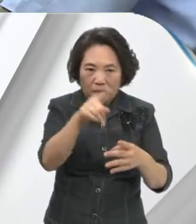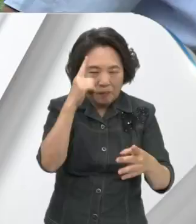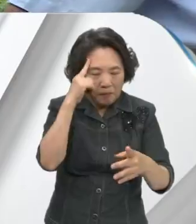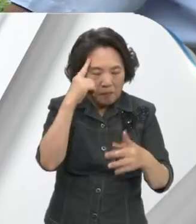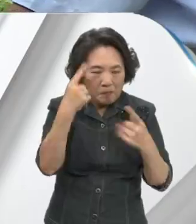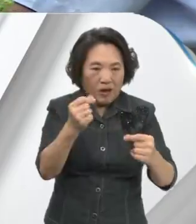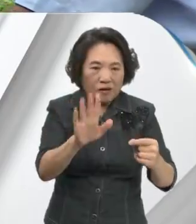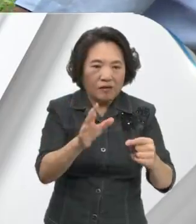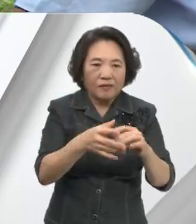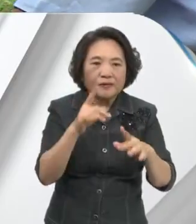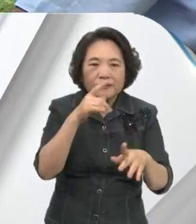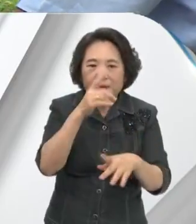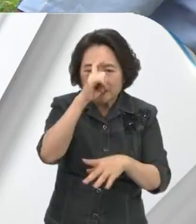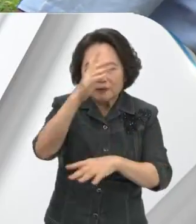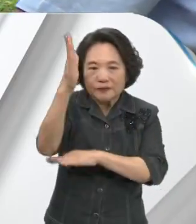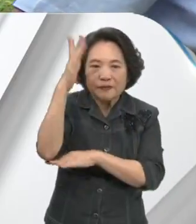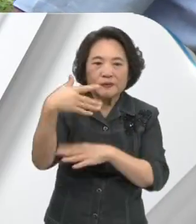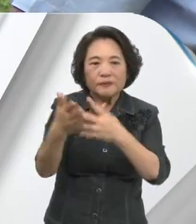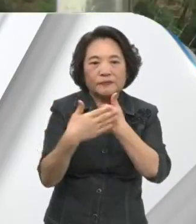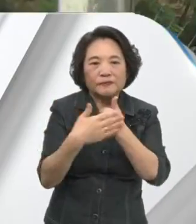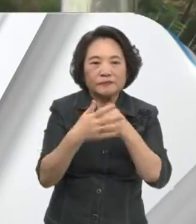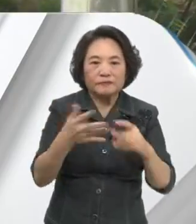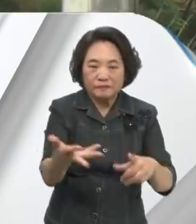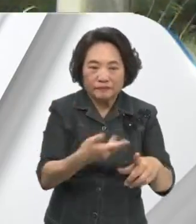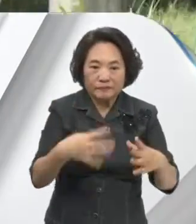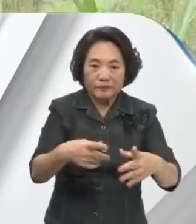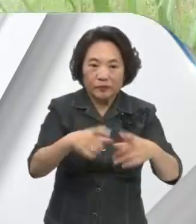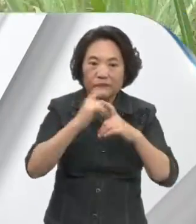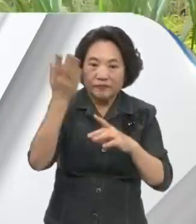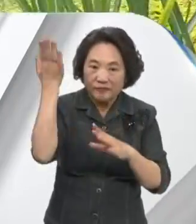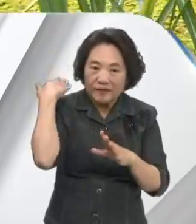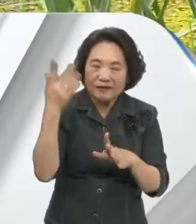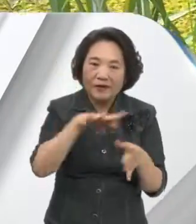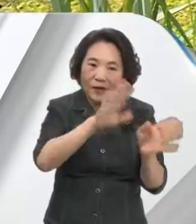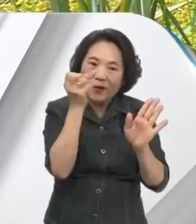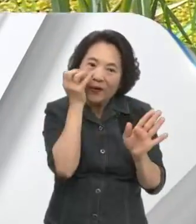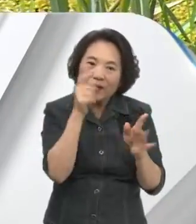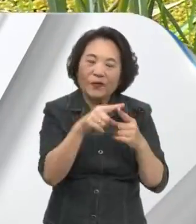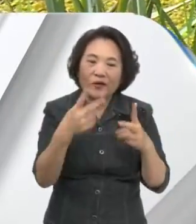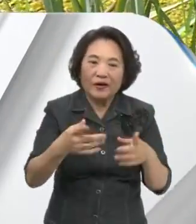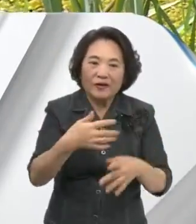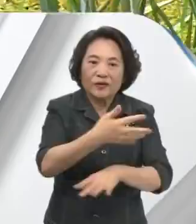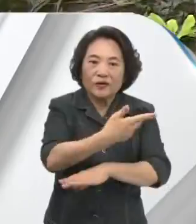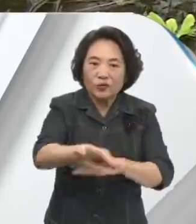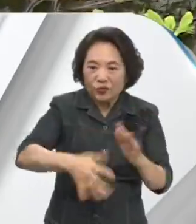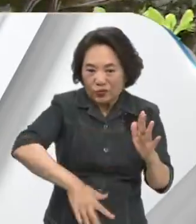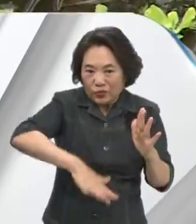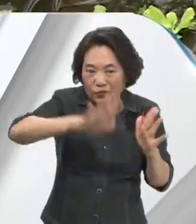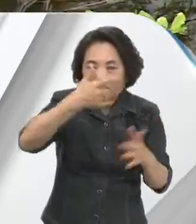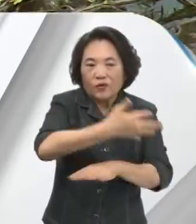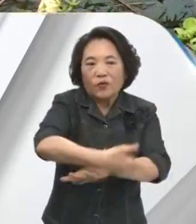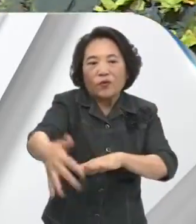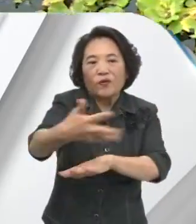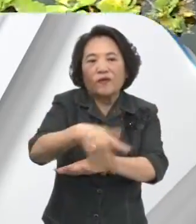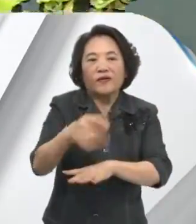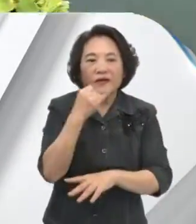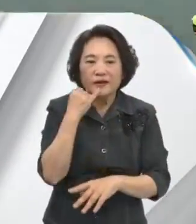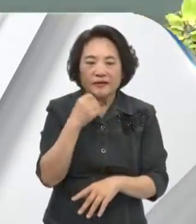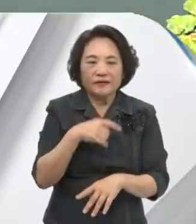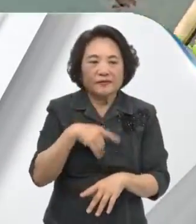嘅想法，想喺政府来听书，本笔筒恢复年代嘅景观同断水嘅功能。 哎呀，咪透过公部